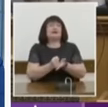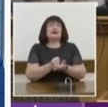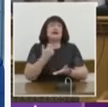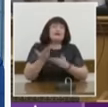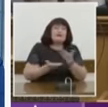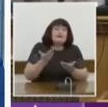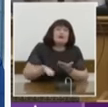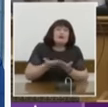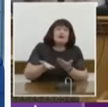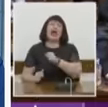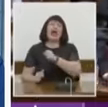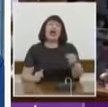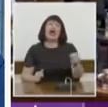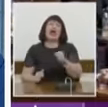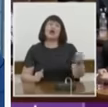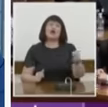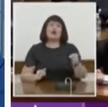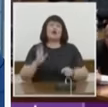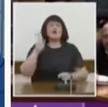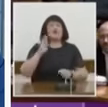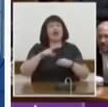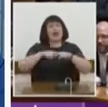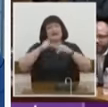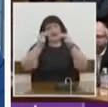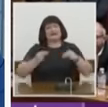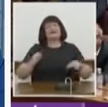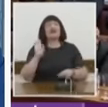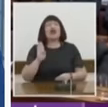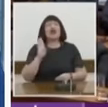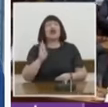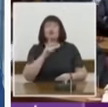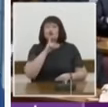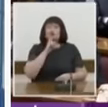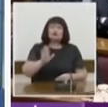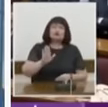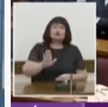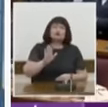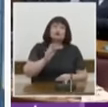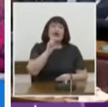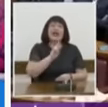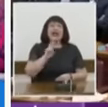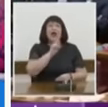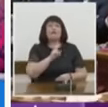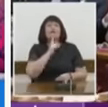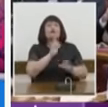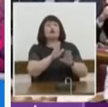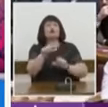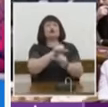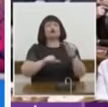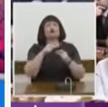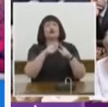ο κύριος ο κύ κύριος παπαδημητρίου πριν απ λίγο συνάδελφός μας ο αγγλος παπαδημητρίου είπε ότι μαζεύονται υπογραφές